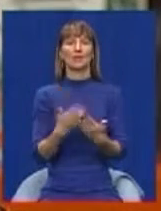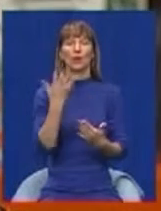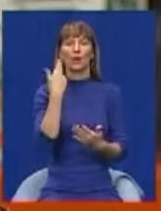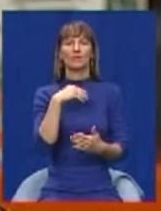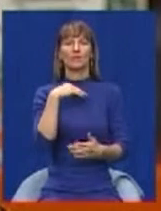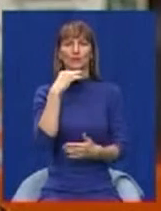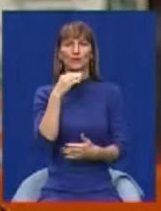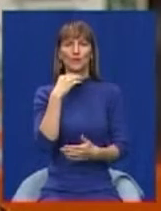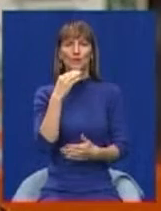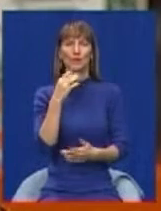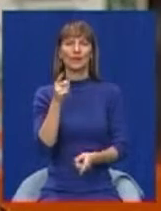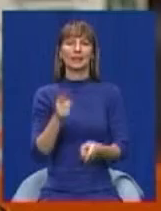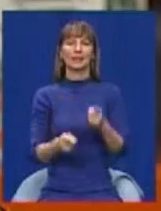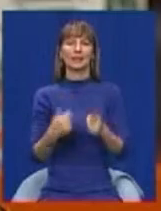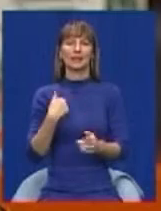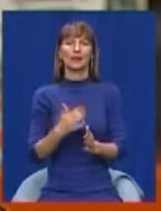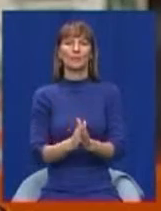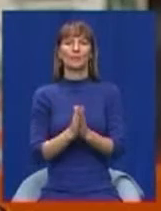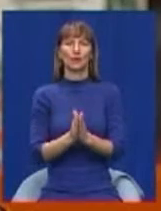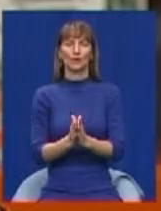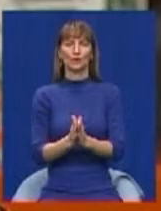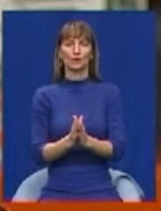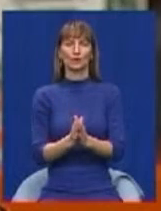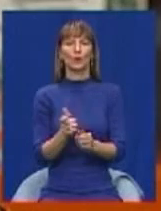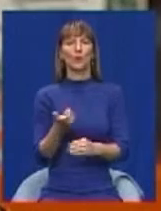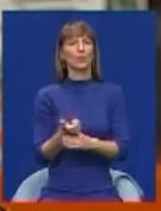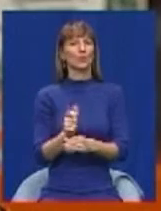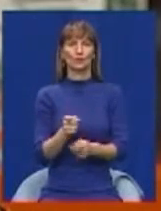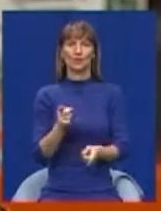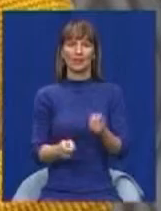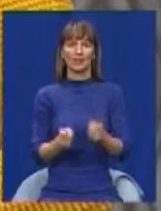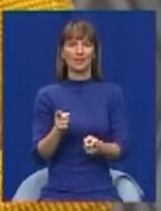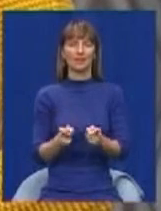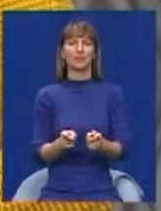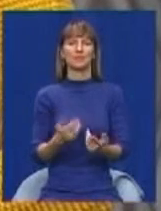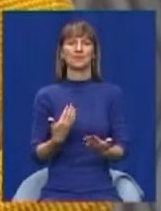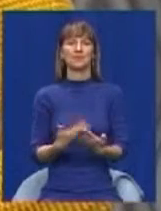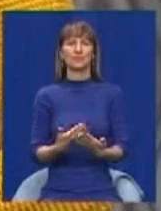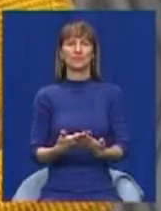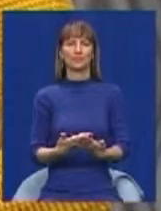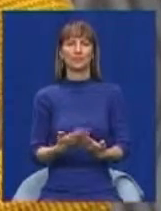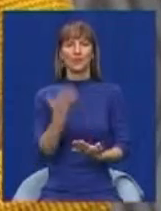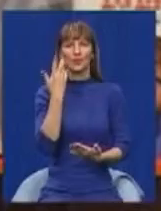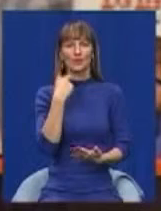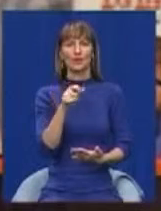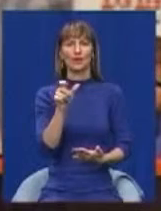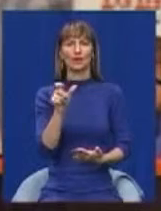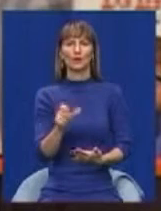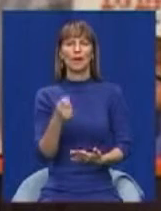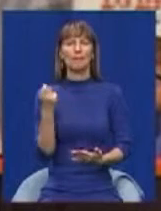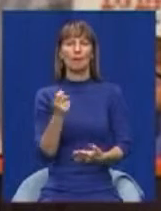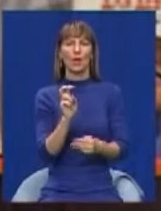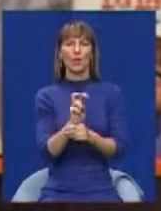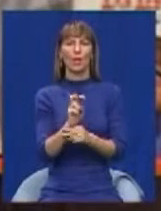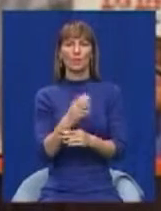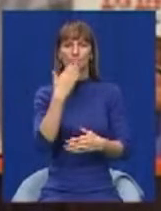я, иногда прошу, когда, это очень-очень редко. Ну, может, когда людей очень мало ходят,